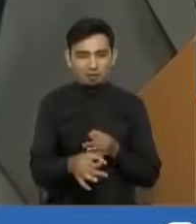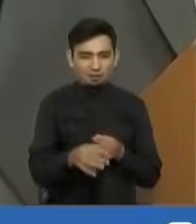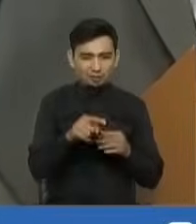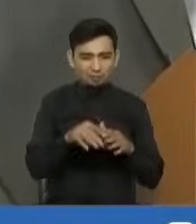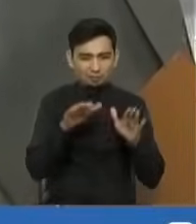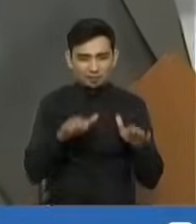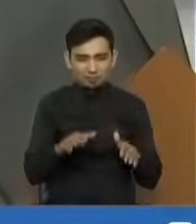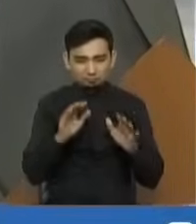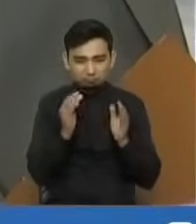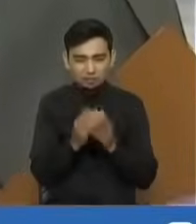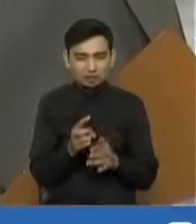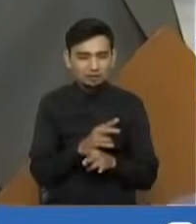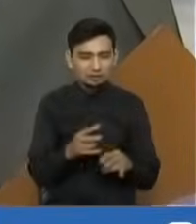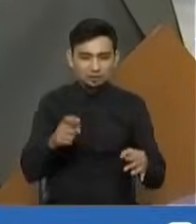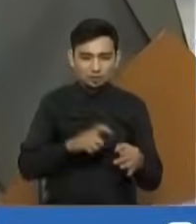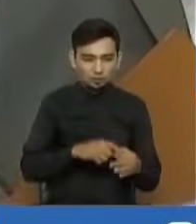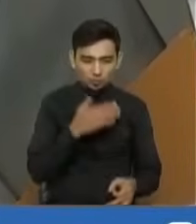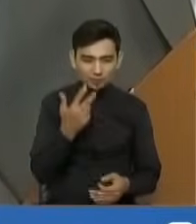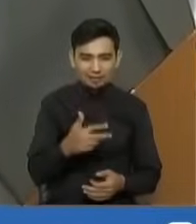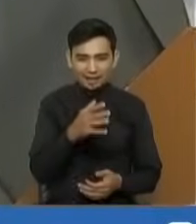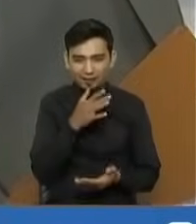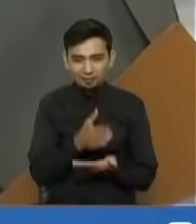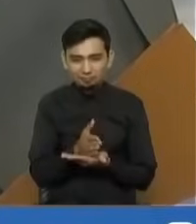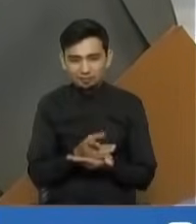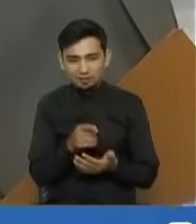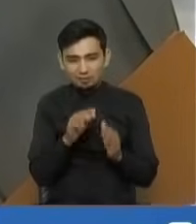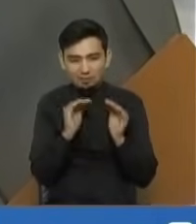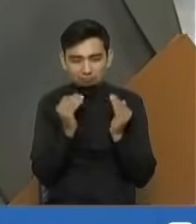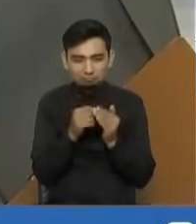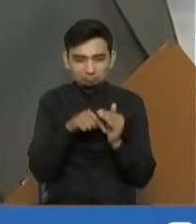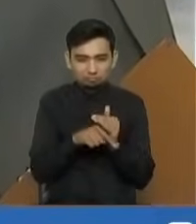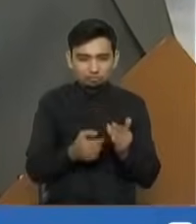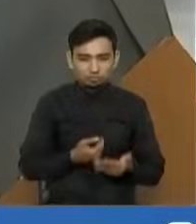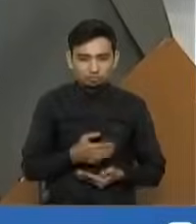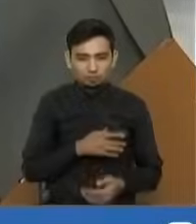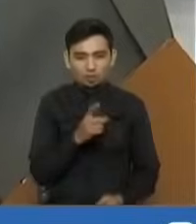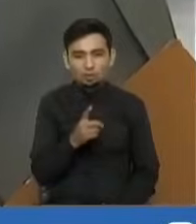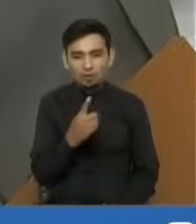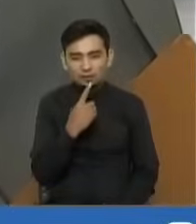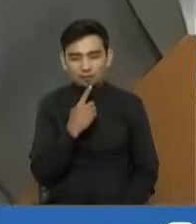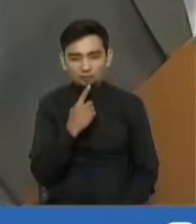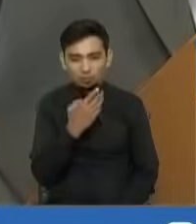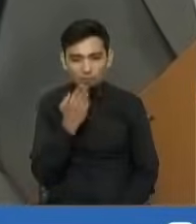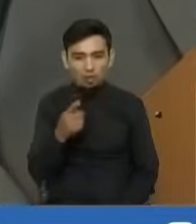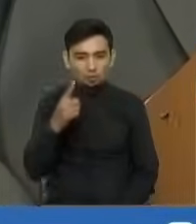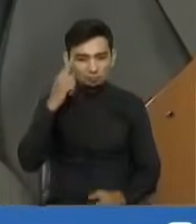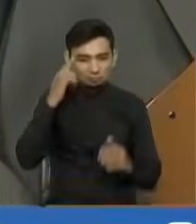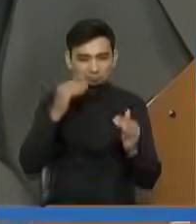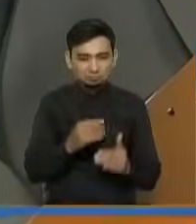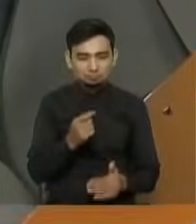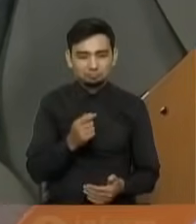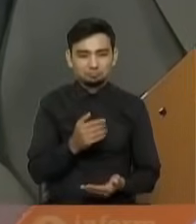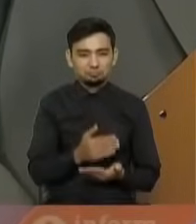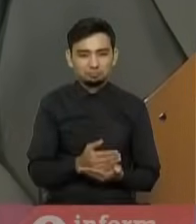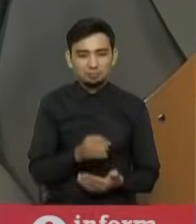жерде тіркелмеген. 30 жылдан бері төрт қабырға ішінде қамалып өскен. Біреуі тілсіз, бірі ақыл,